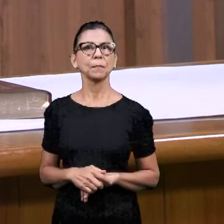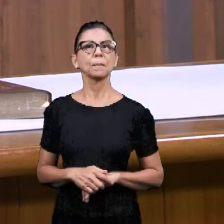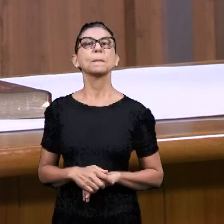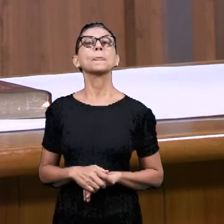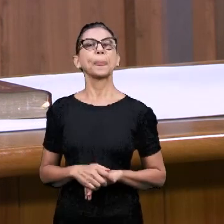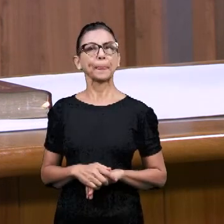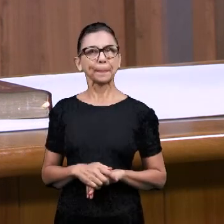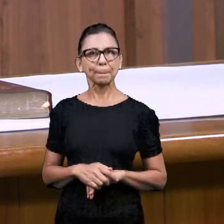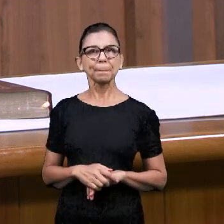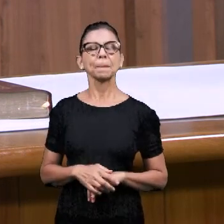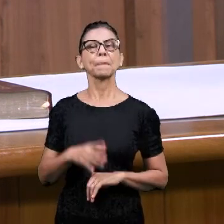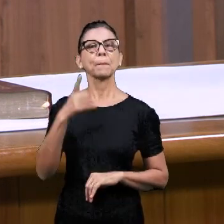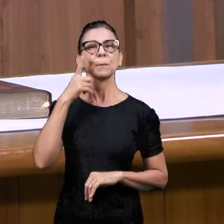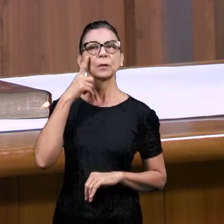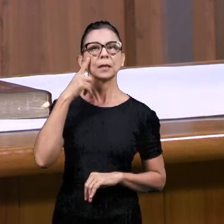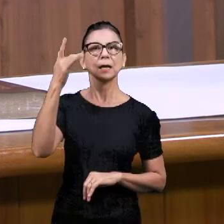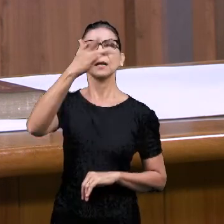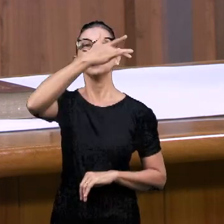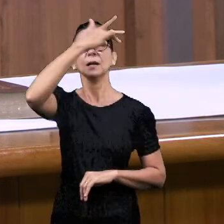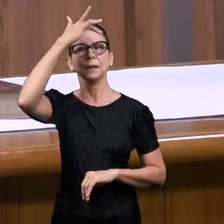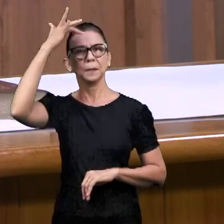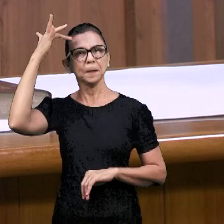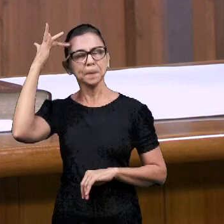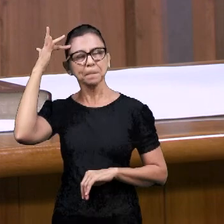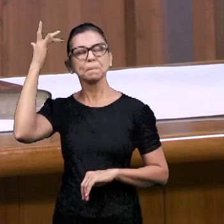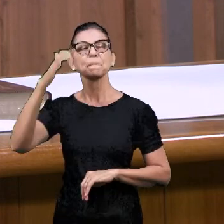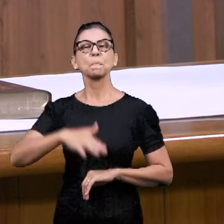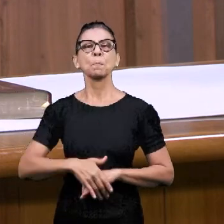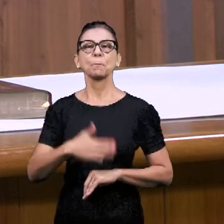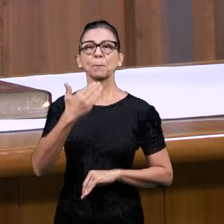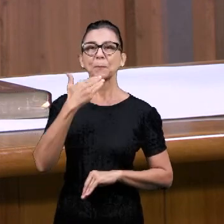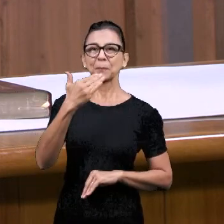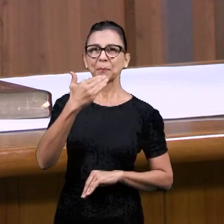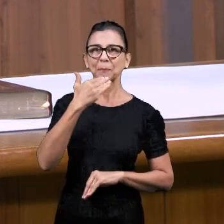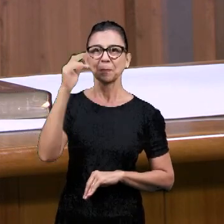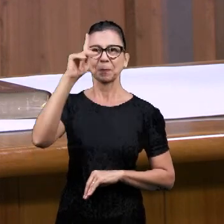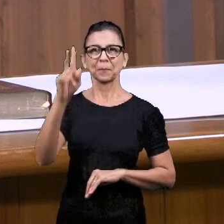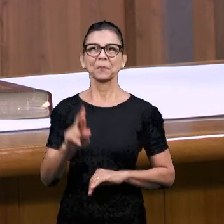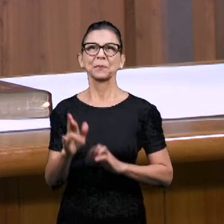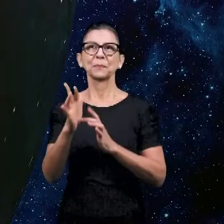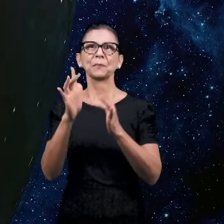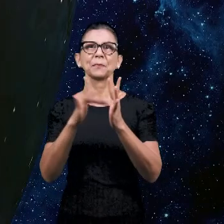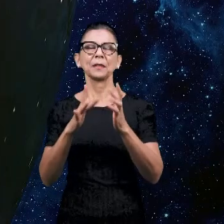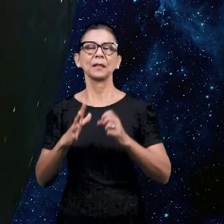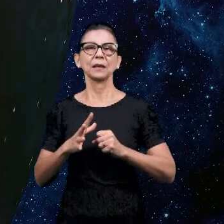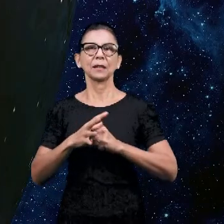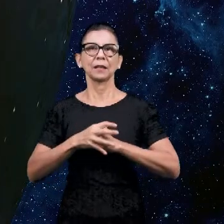technologique du monde que nous vivons. Nous saluons à tous dans la paix du Seigneur Jésus.